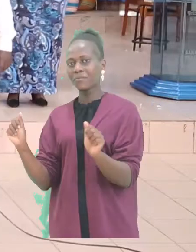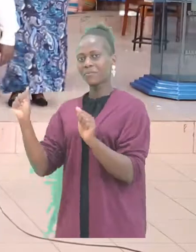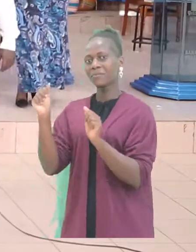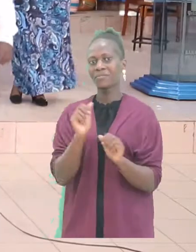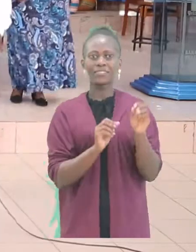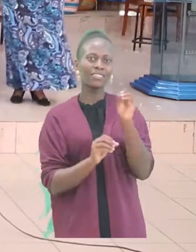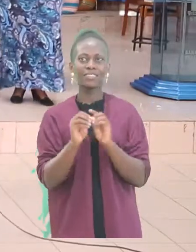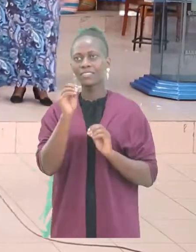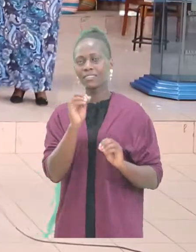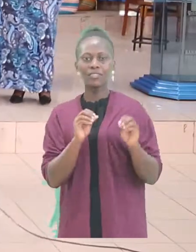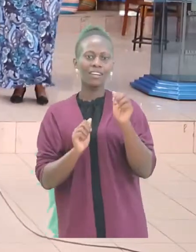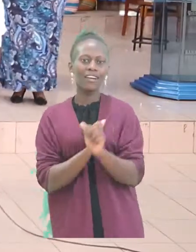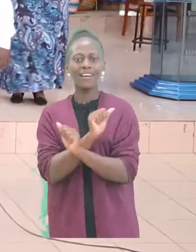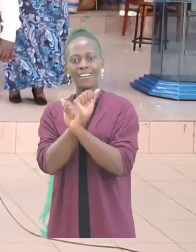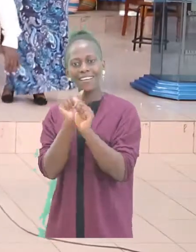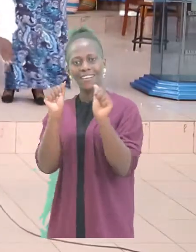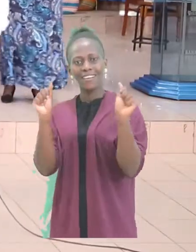hakuna Mungu kama wewe Mungu,